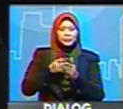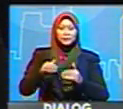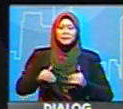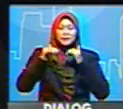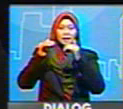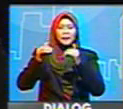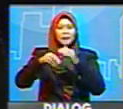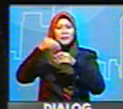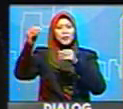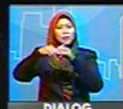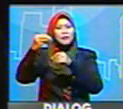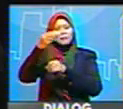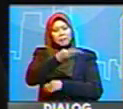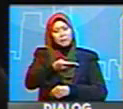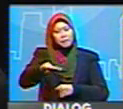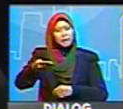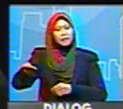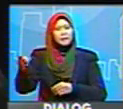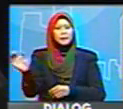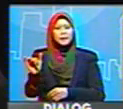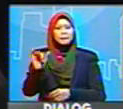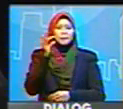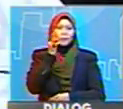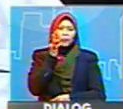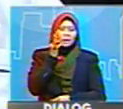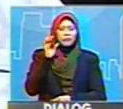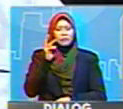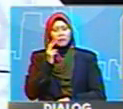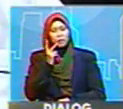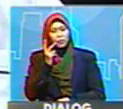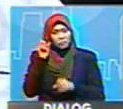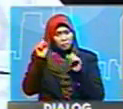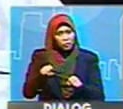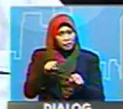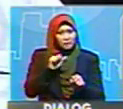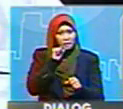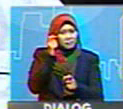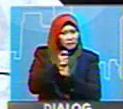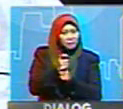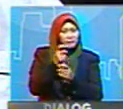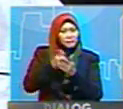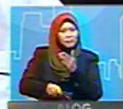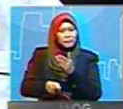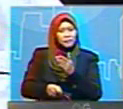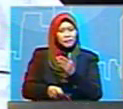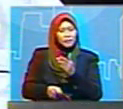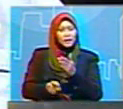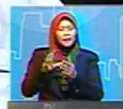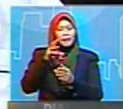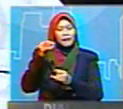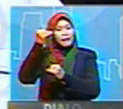lagi untuk barangan-barangan seperti buah-buahan sayur-sayuran boleh dilakukan bagi memastikan di end nanti